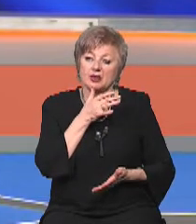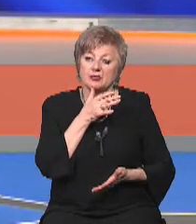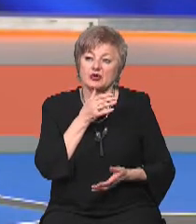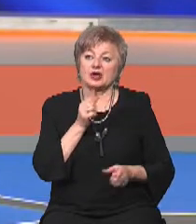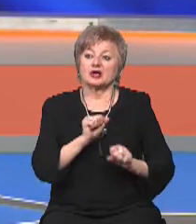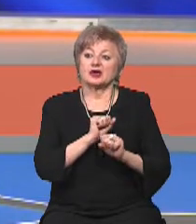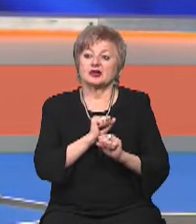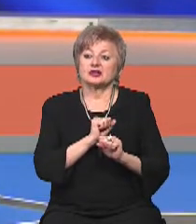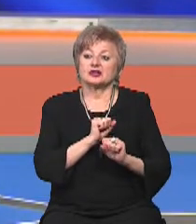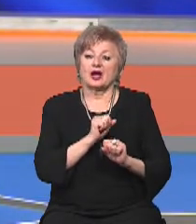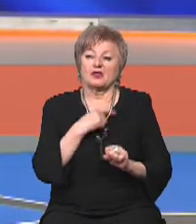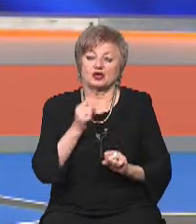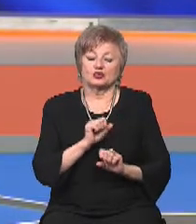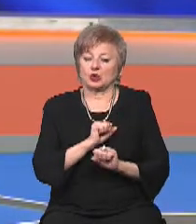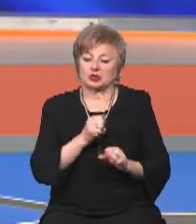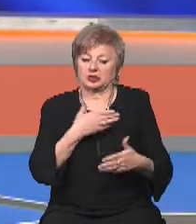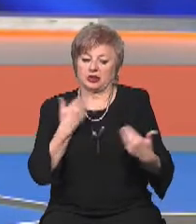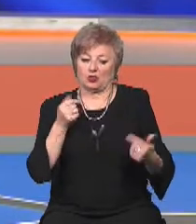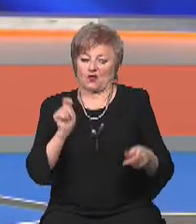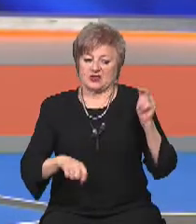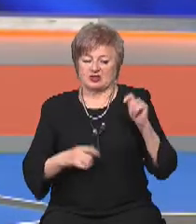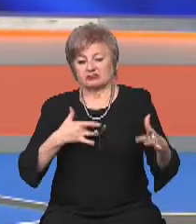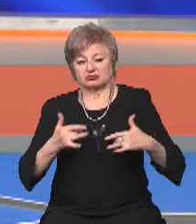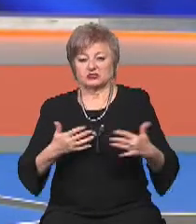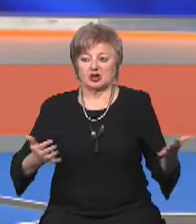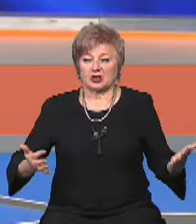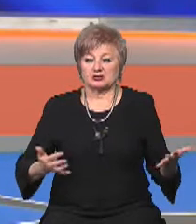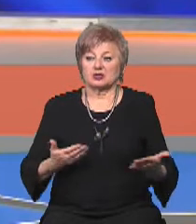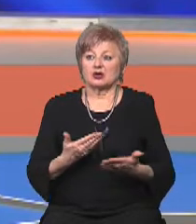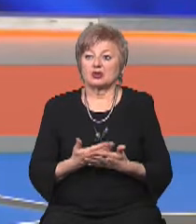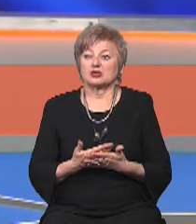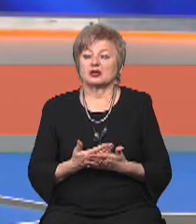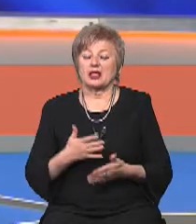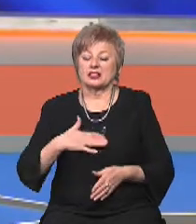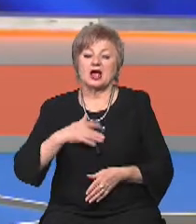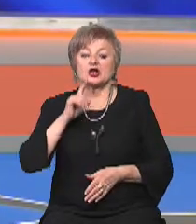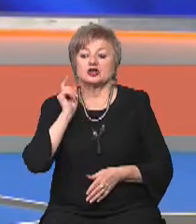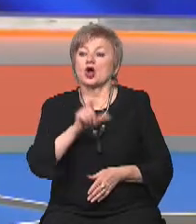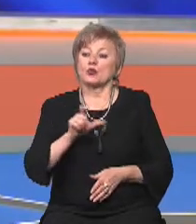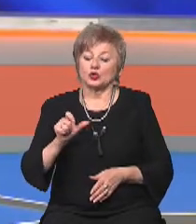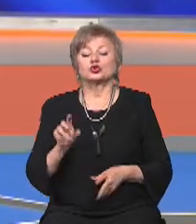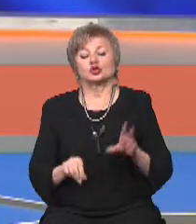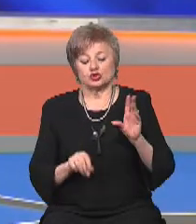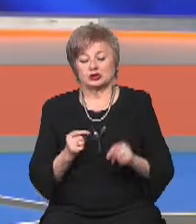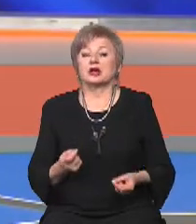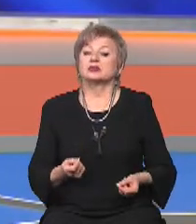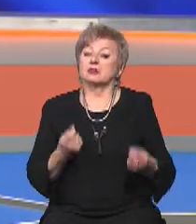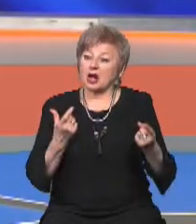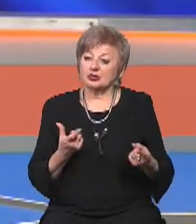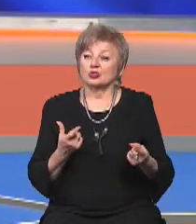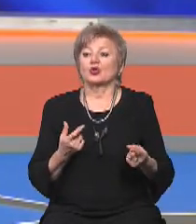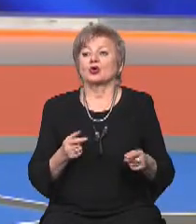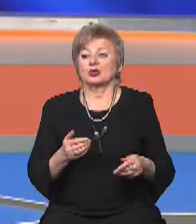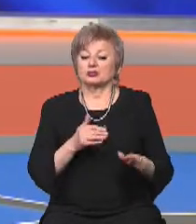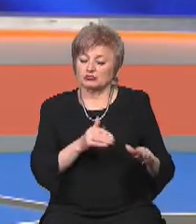можна поскаржитися, що немає різнобічних фестивалей, але, наприклад, аж молодь вважає, що їх замало, і подали